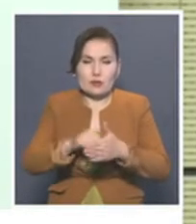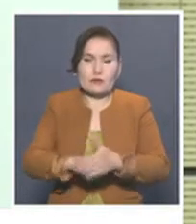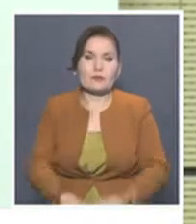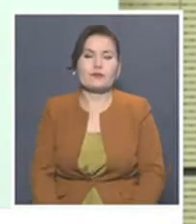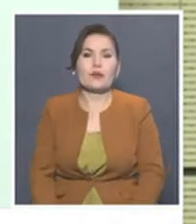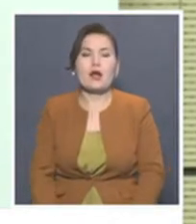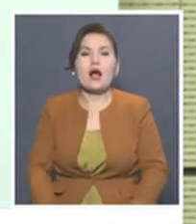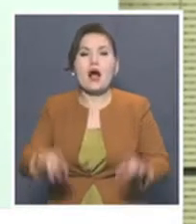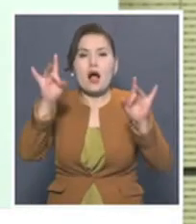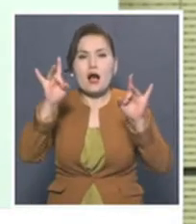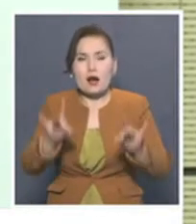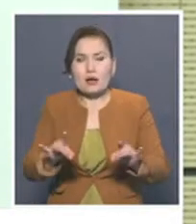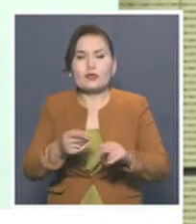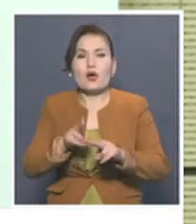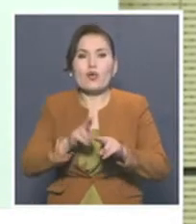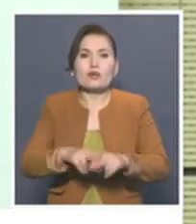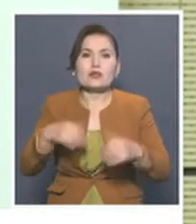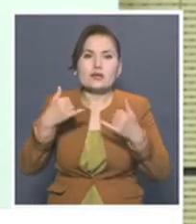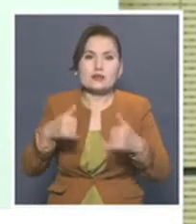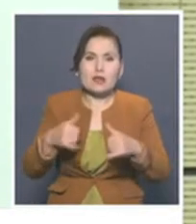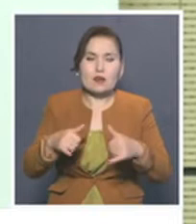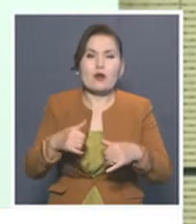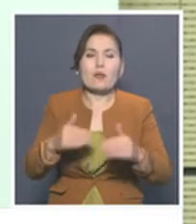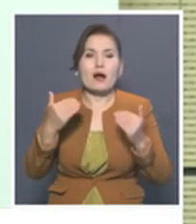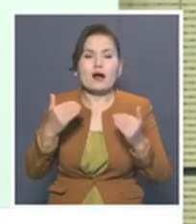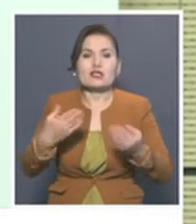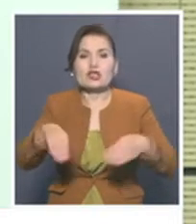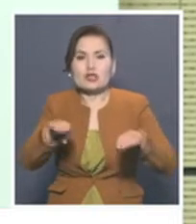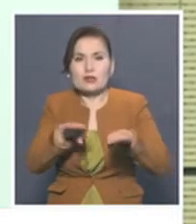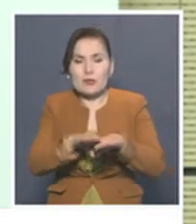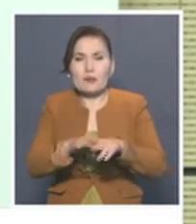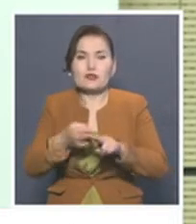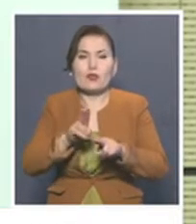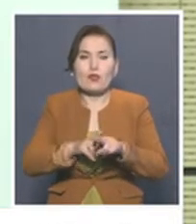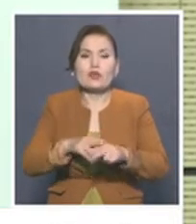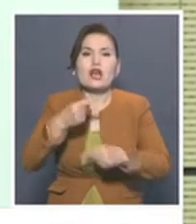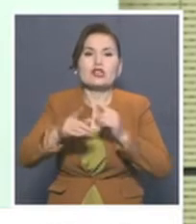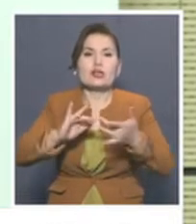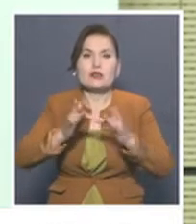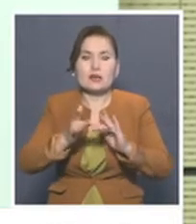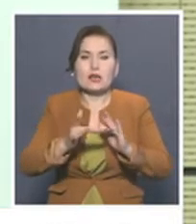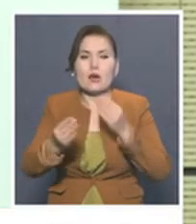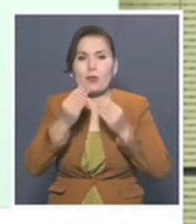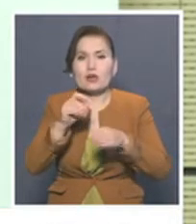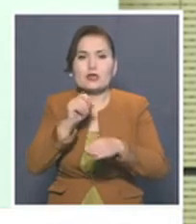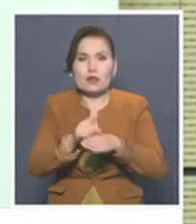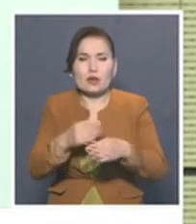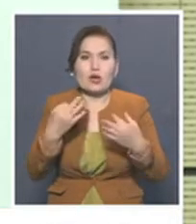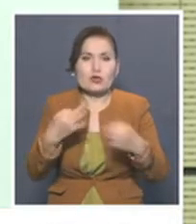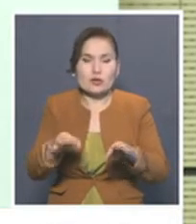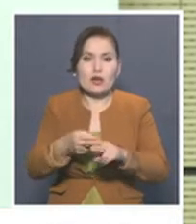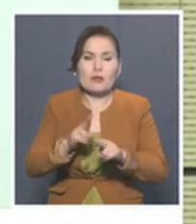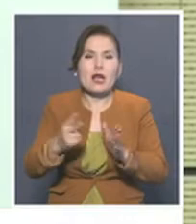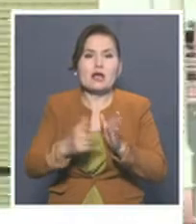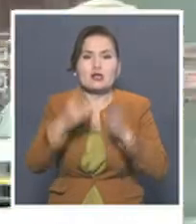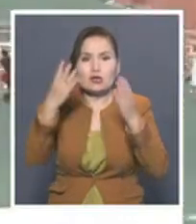Кофехана, дәмханаларда адам көп жиналып ұзақ уақыт отырады. Енді тамақты тапсырыс беріп, өзімен алып кетуге ғана рұқсат. Қатаң карантин талаптары 8